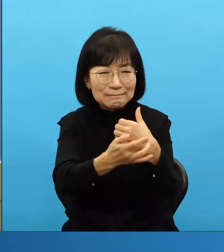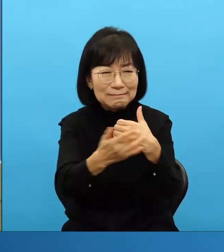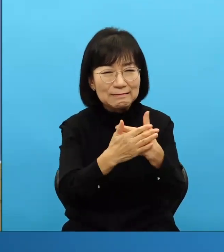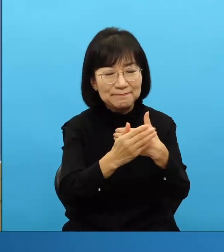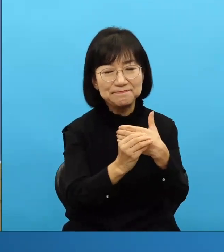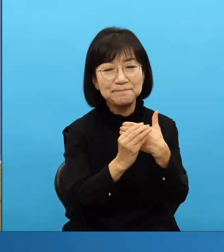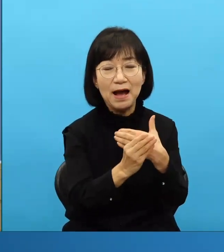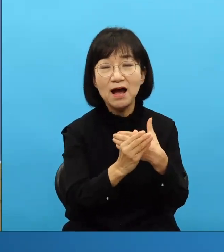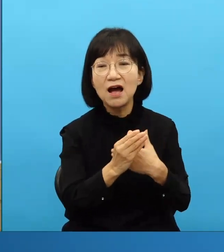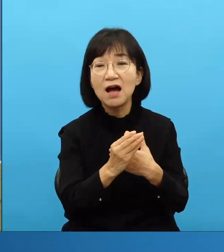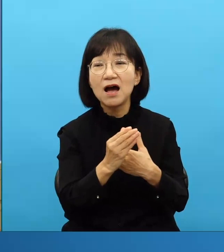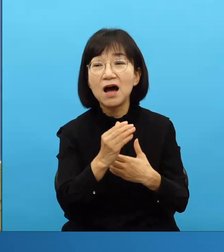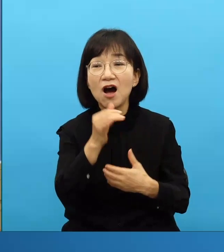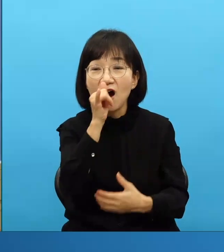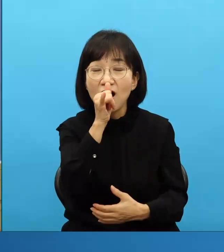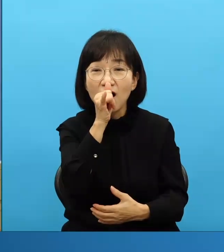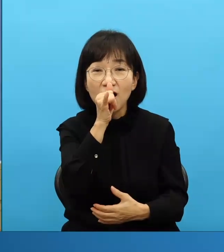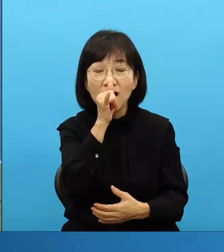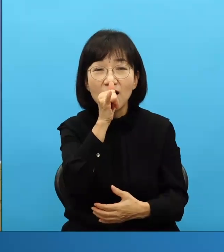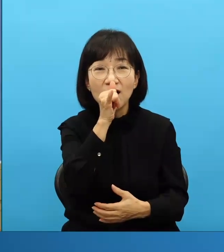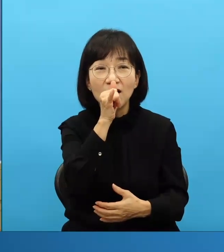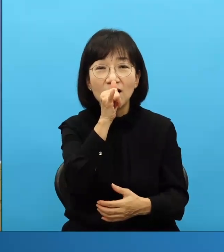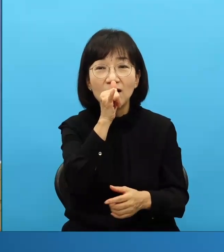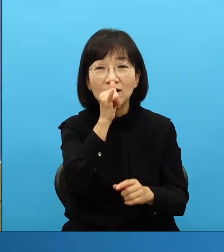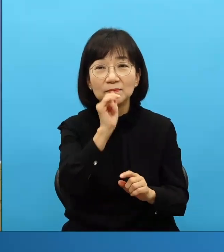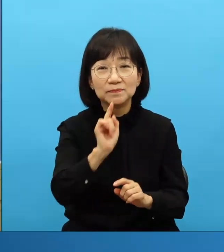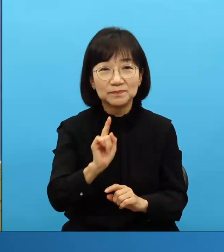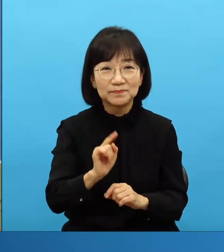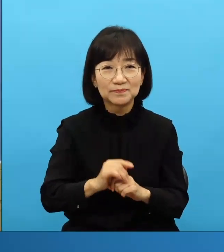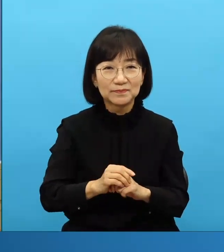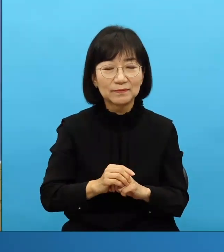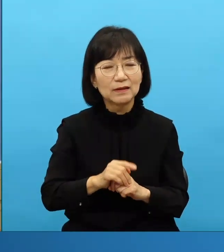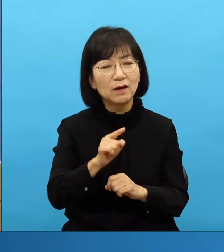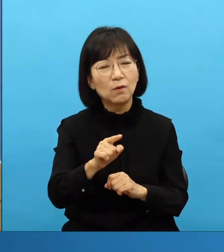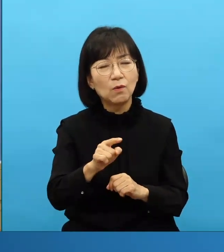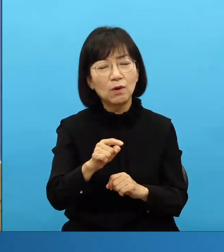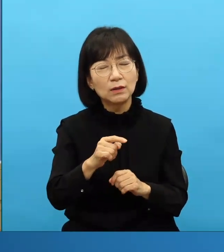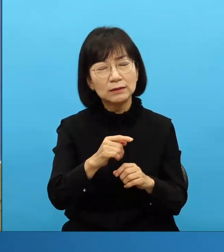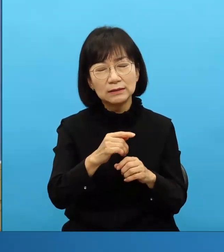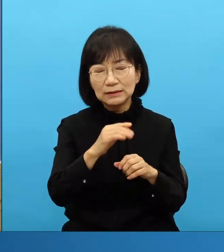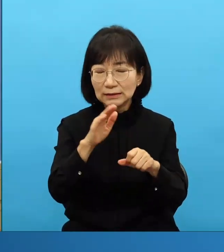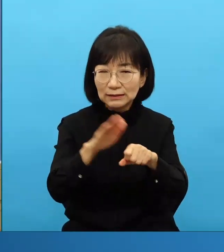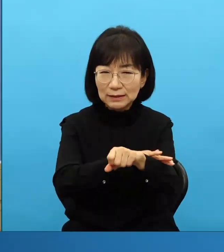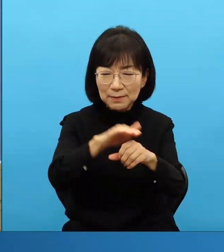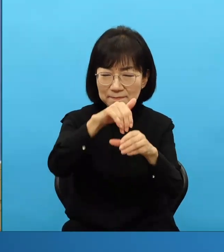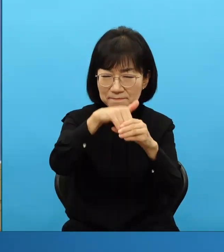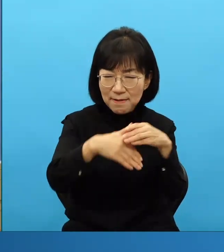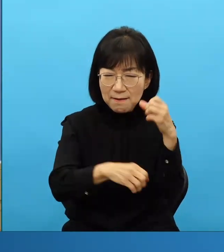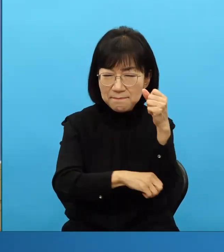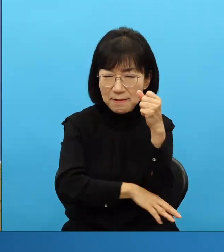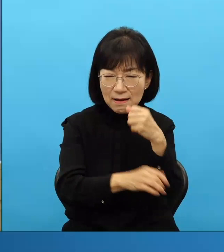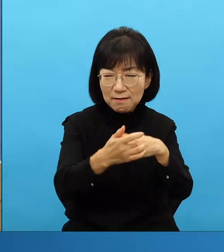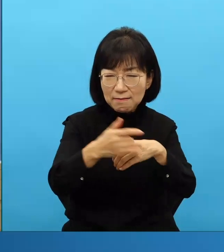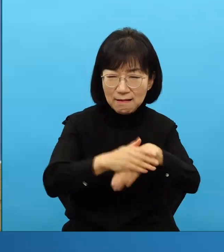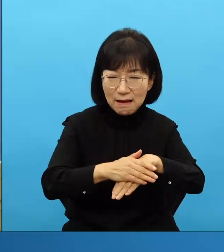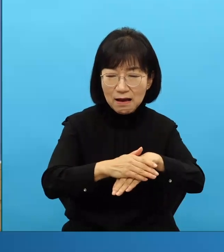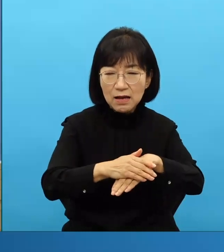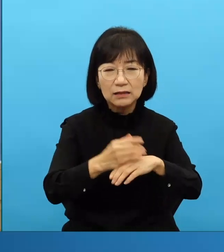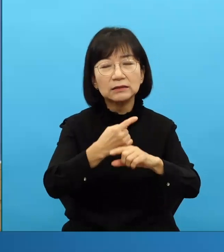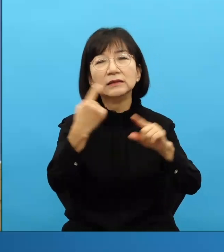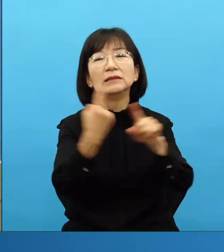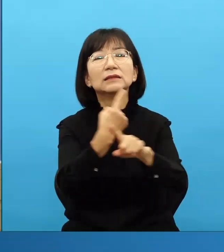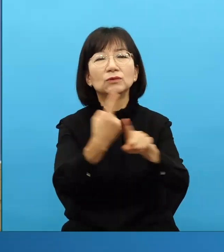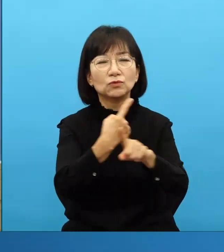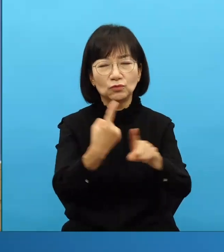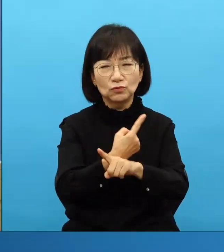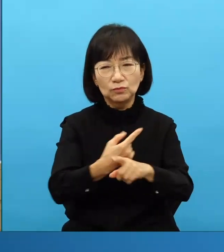brains, and our souls, we have some incorrect imprints inside of 우리는 us. 이것을 치유받아야 되죠. We have to be healed of this. 이것을 치유받기 위해서 뭐가